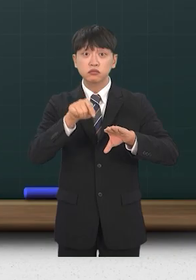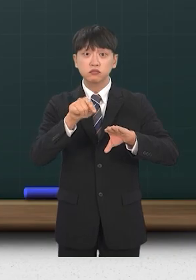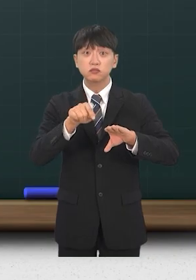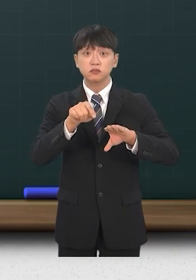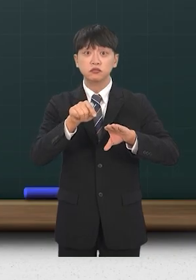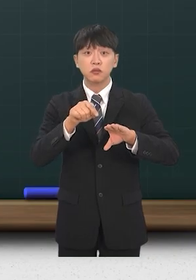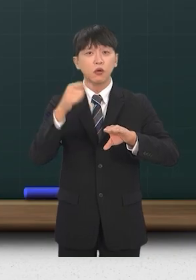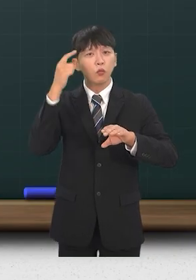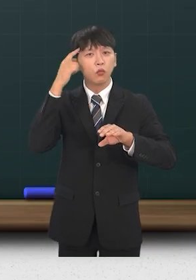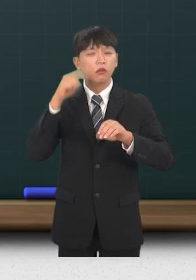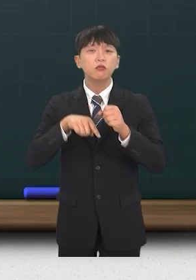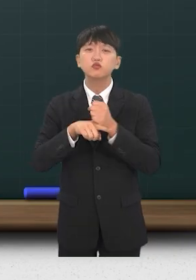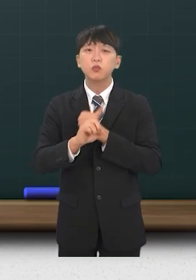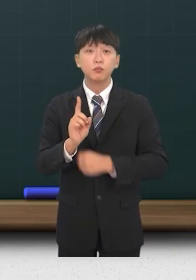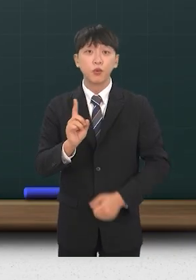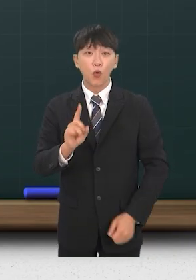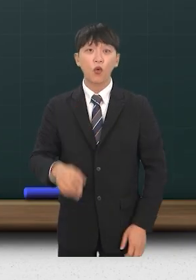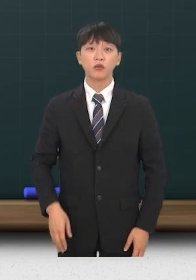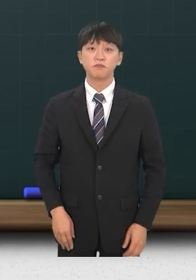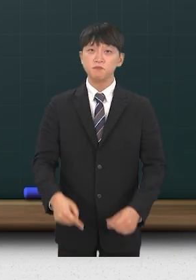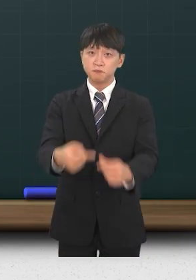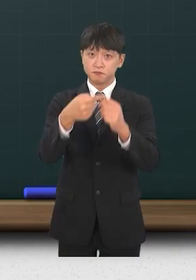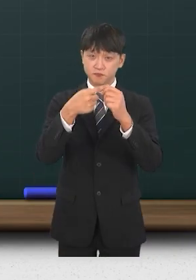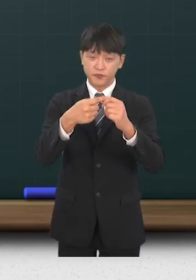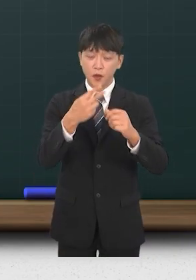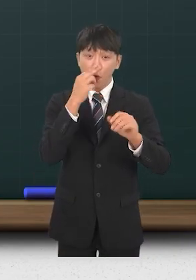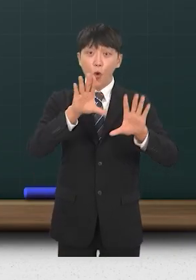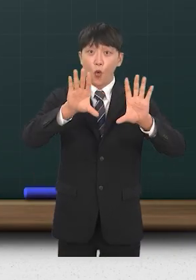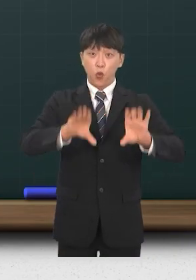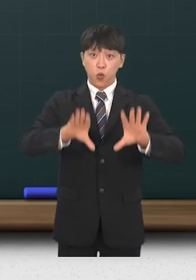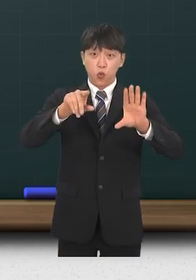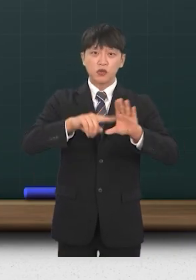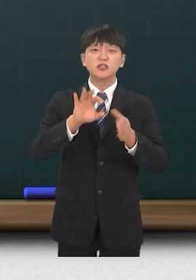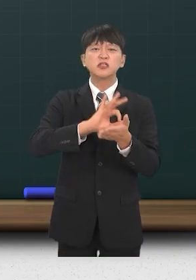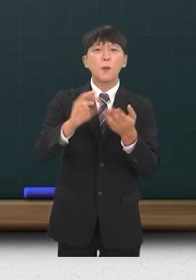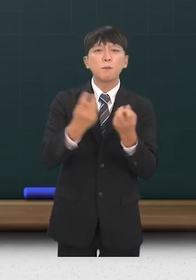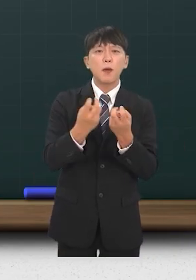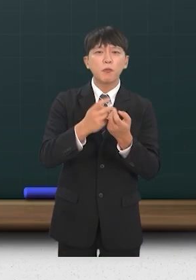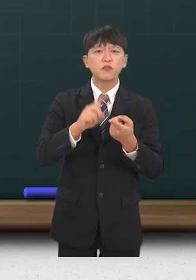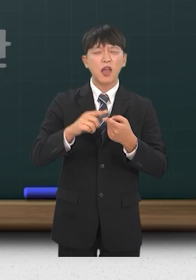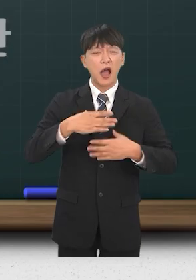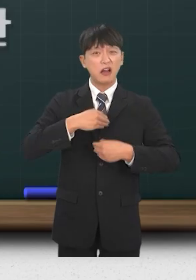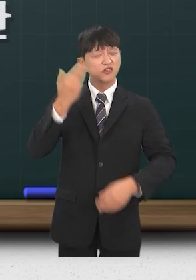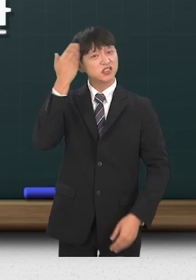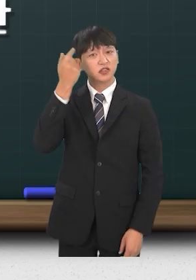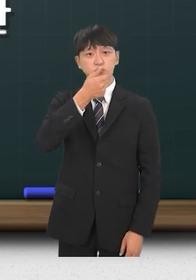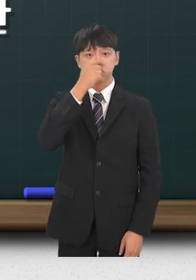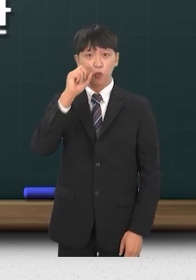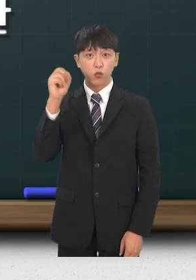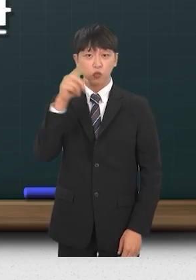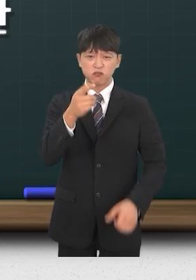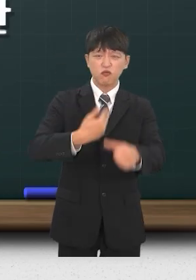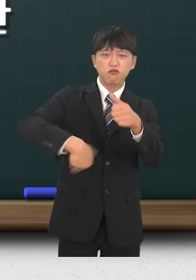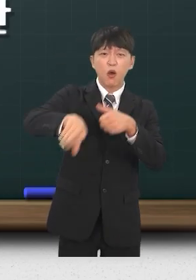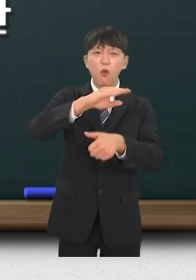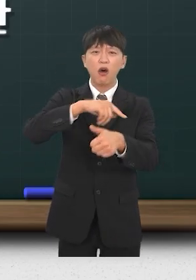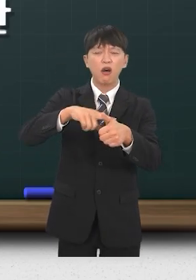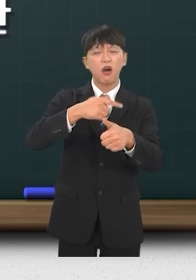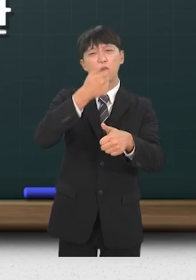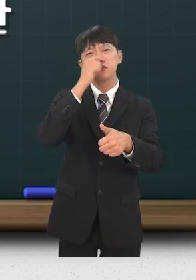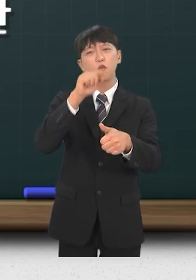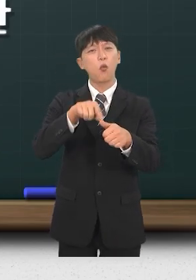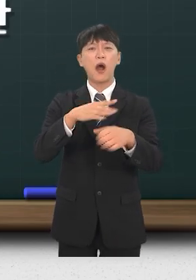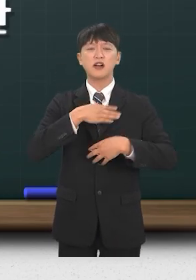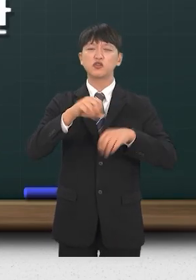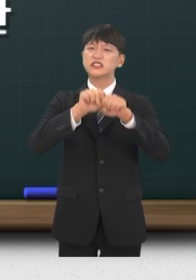번째, 사전에 약속된 대피 장소로 안전하게 이동 후엔 인원수를 파악합니다. 보이지 않는 사람이 있다면 즉시